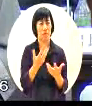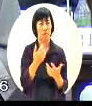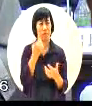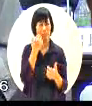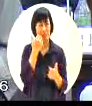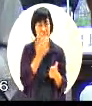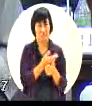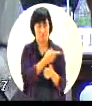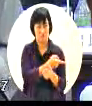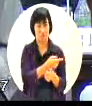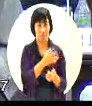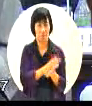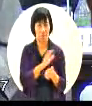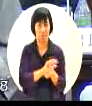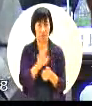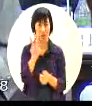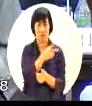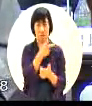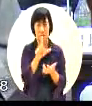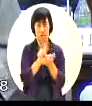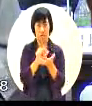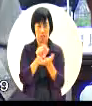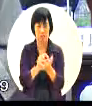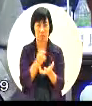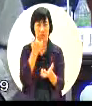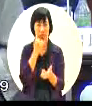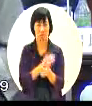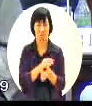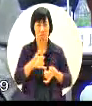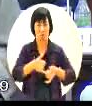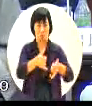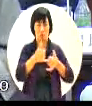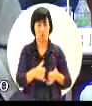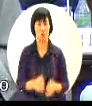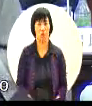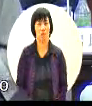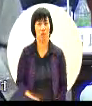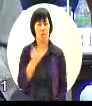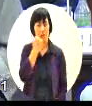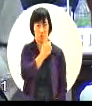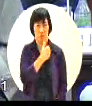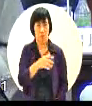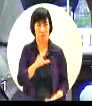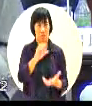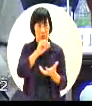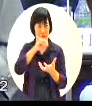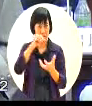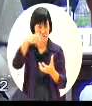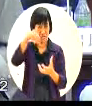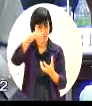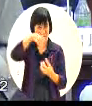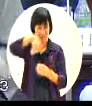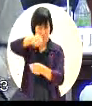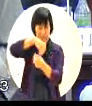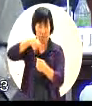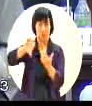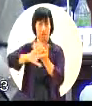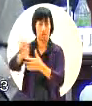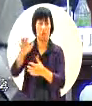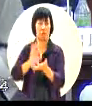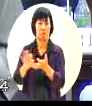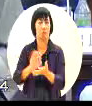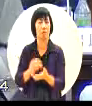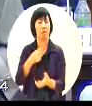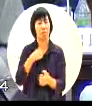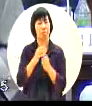燕巢。替咱燕巢来开辟一条路，安尼，阮就做其他的使用。所以讲，我是要拜托翁议员嘛，拜托